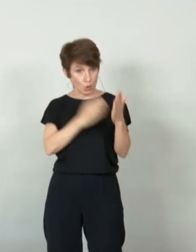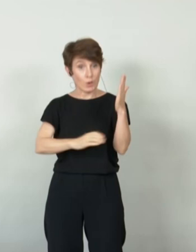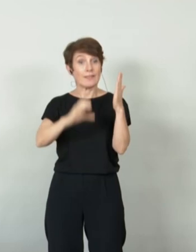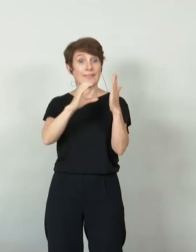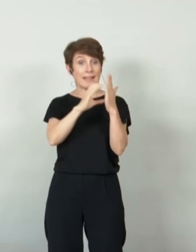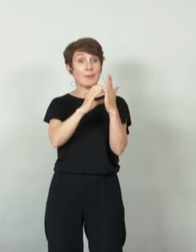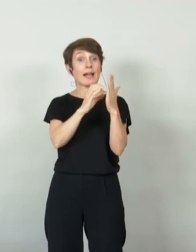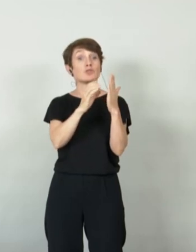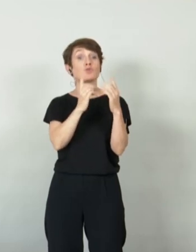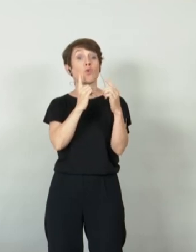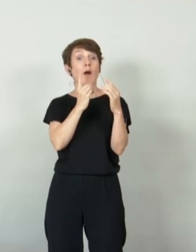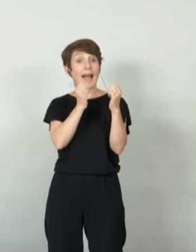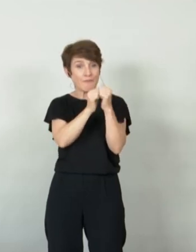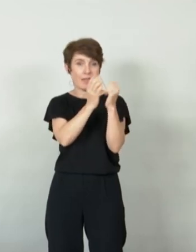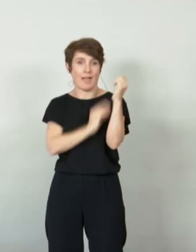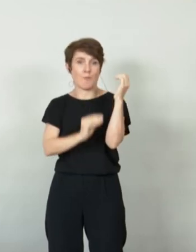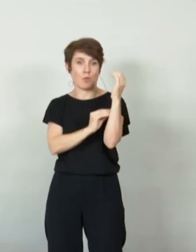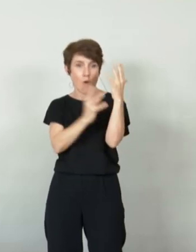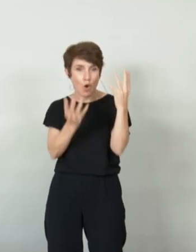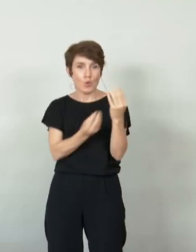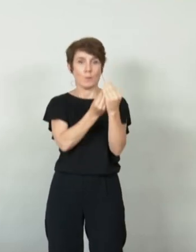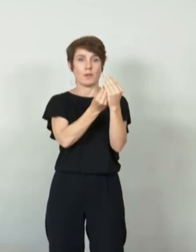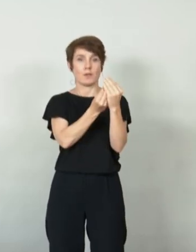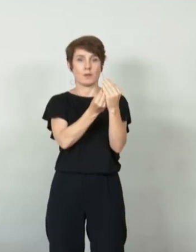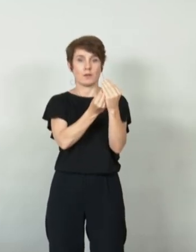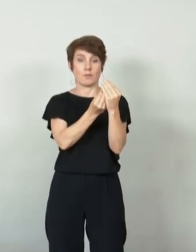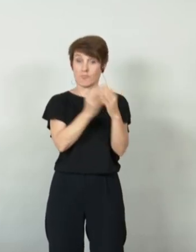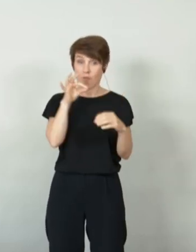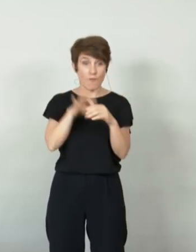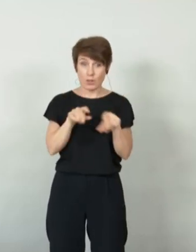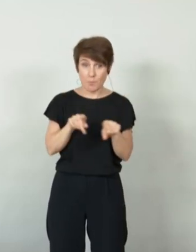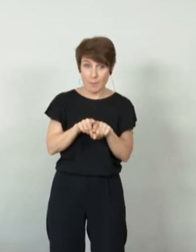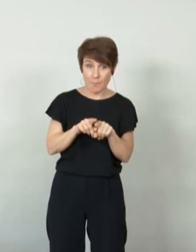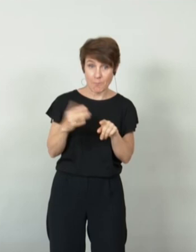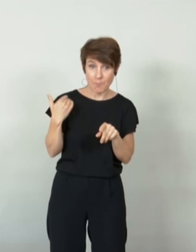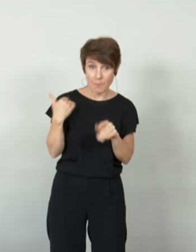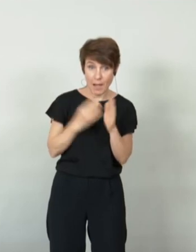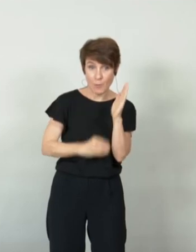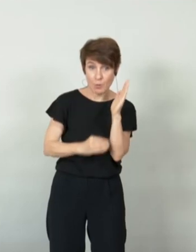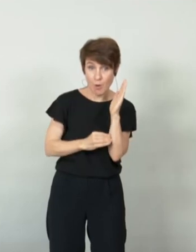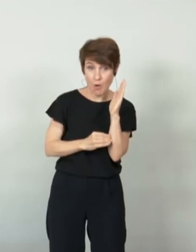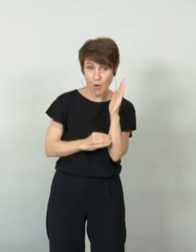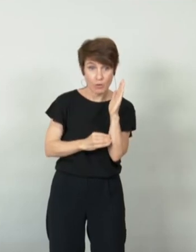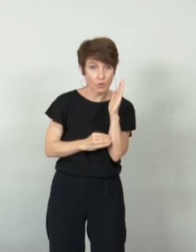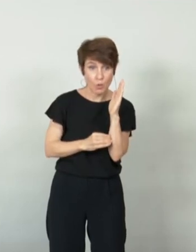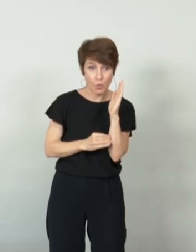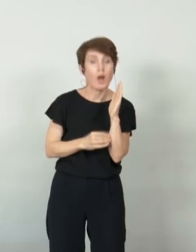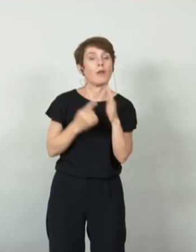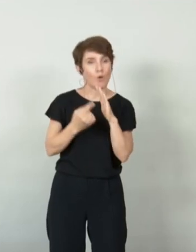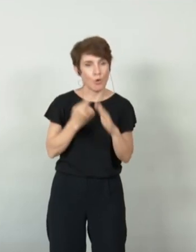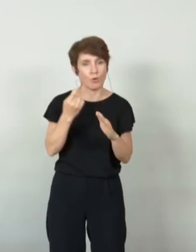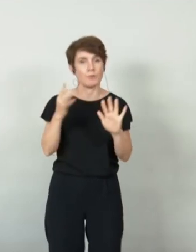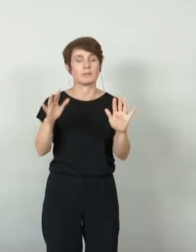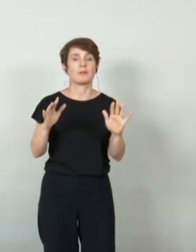délibération aux voix amendées même vote que l'amendement non ok donc